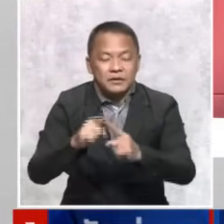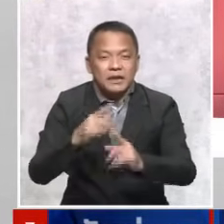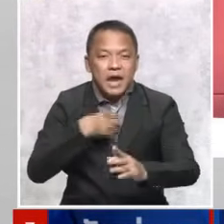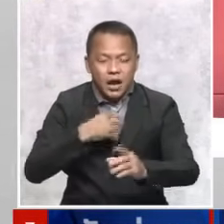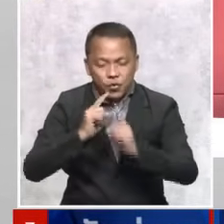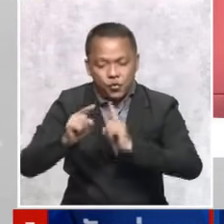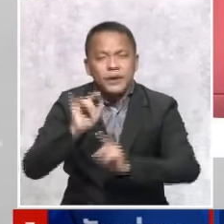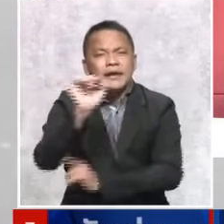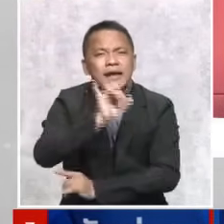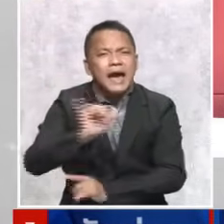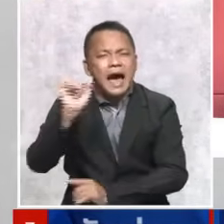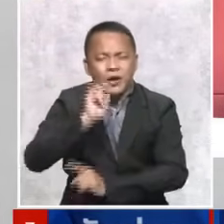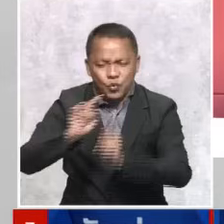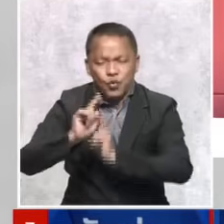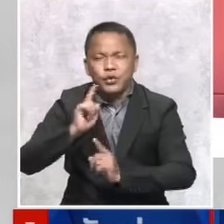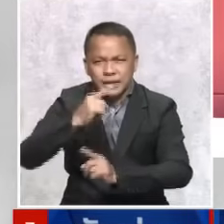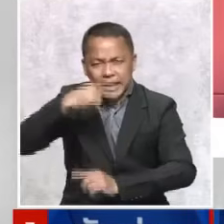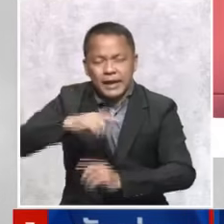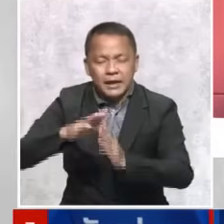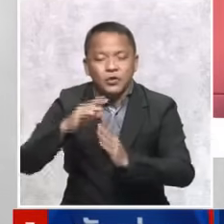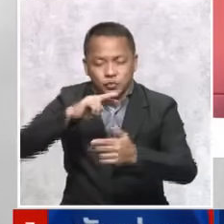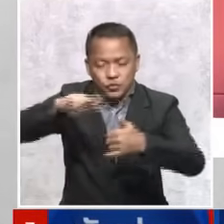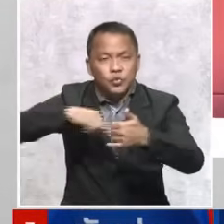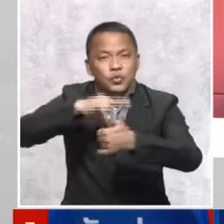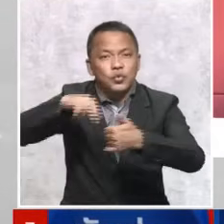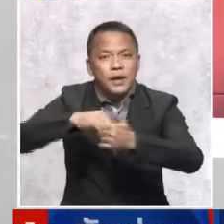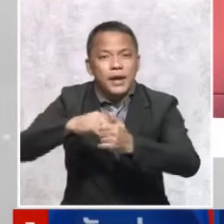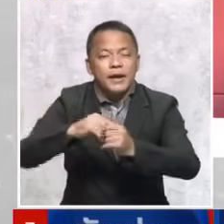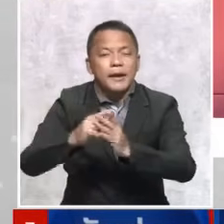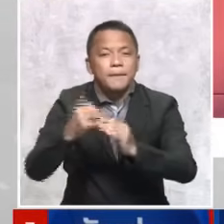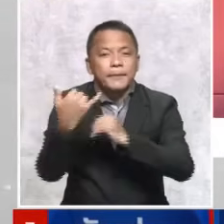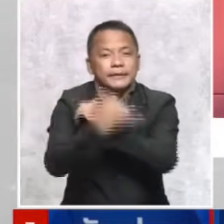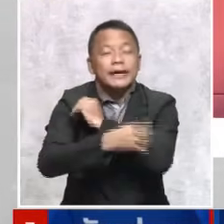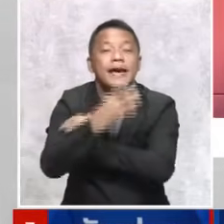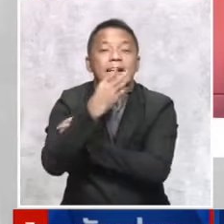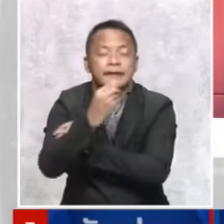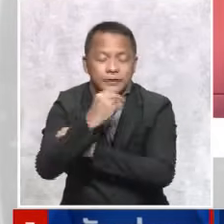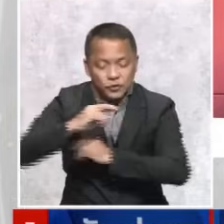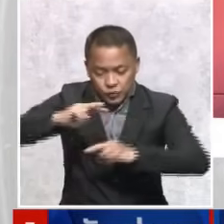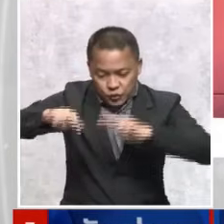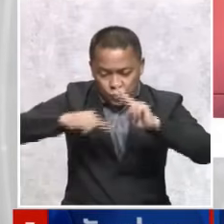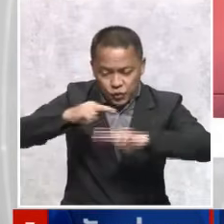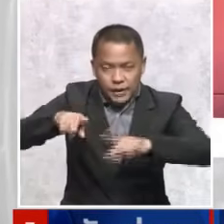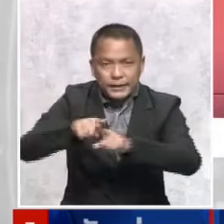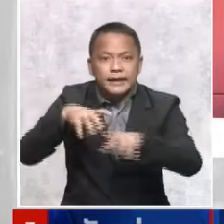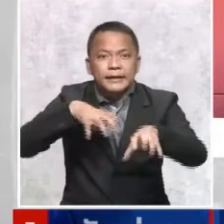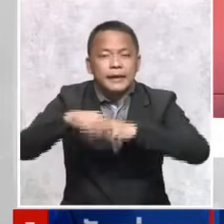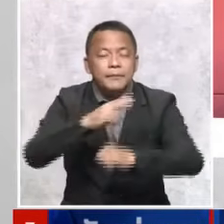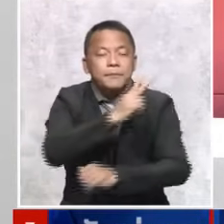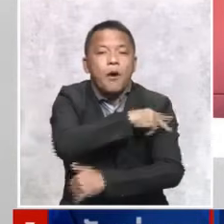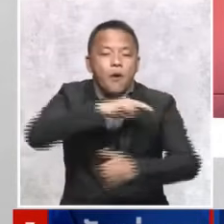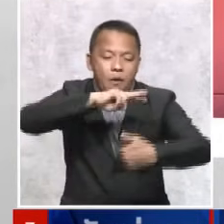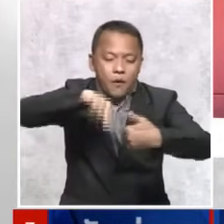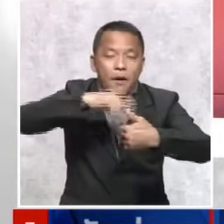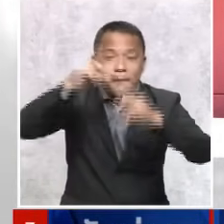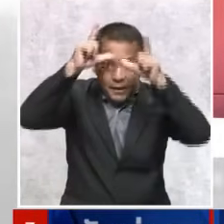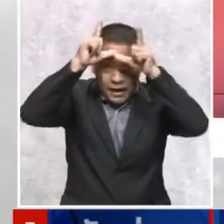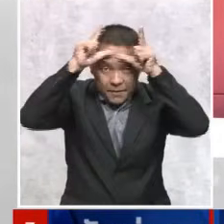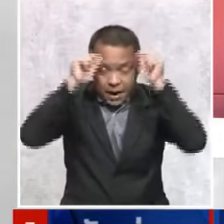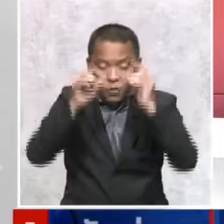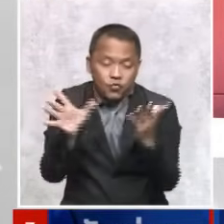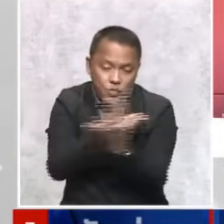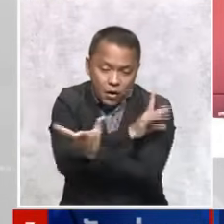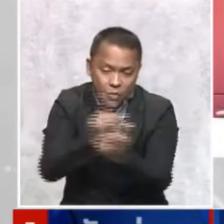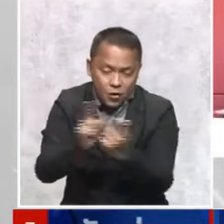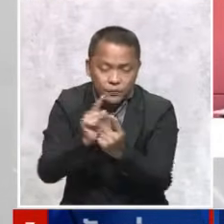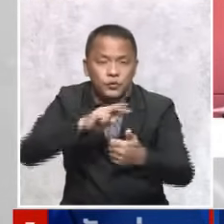ติดต่อกับญาติที่อยู่ในไทยด้วยซึ่งก็ได้รับการดูแลจากเจ้าหน้าที่อิสราเอลเป็นอย่างดีโดยมีการจัดแพทย์พยาบาลแล้วก็นักสังคมสงเค